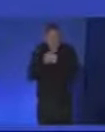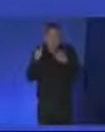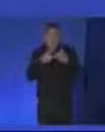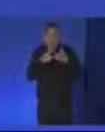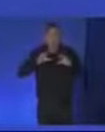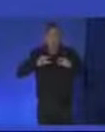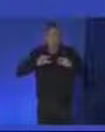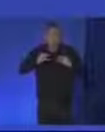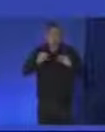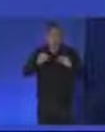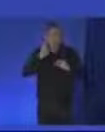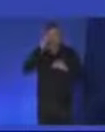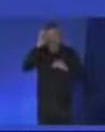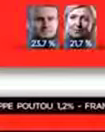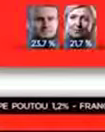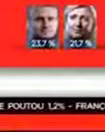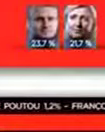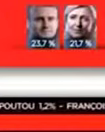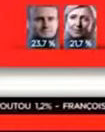est d'abord dans vos mains.